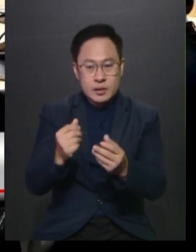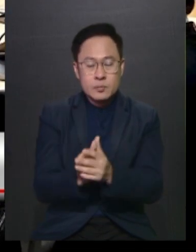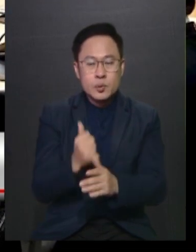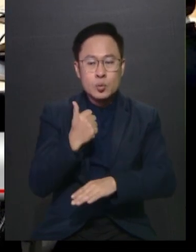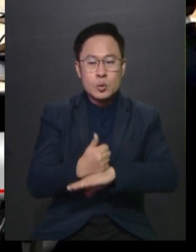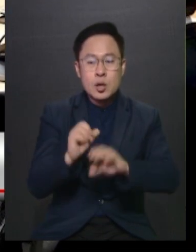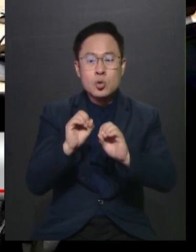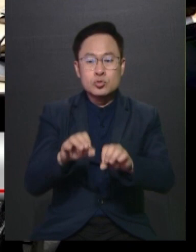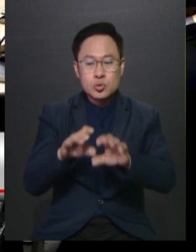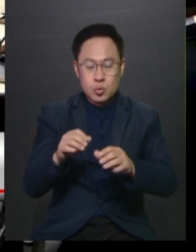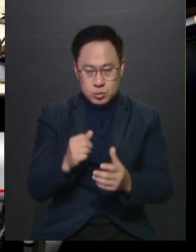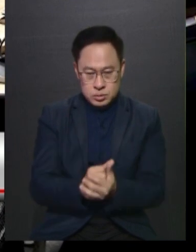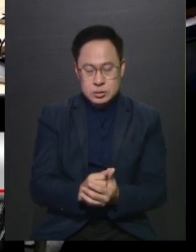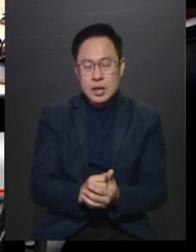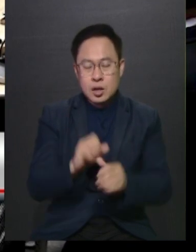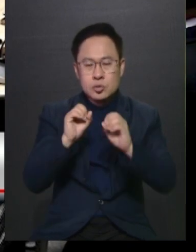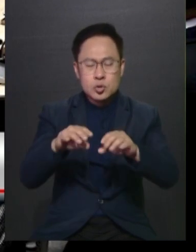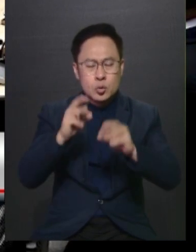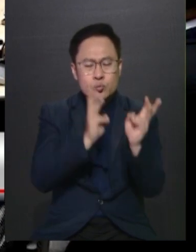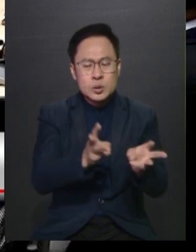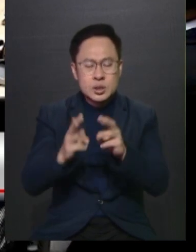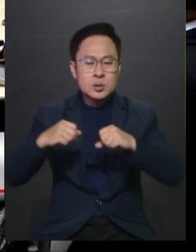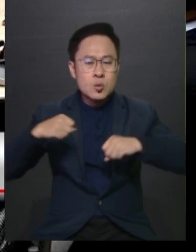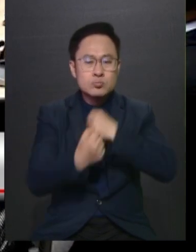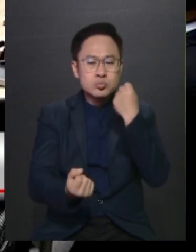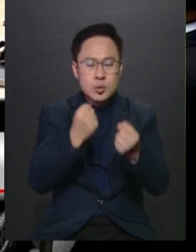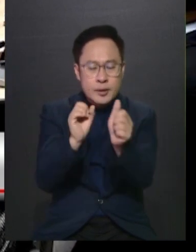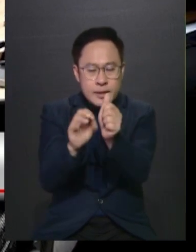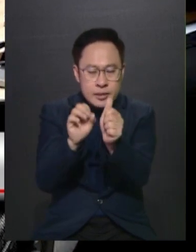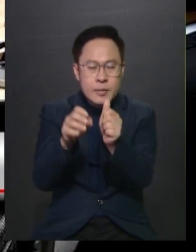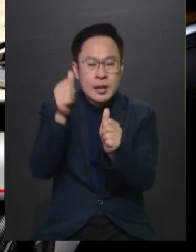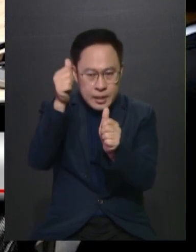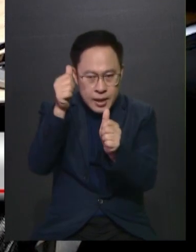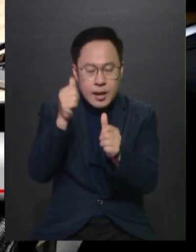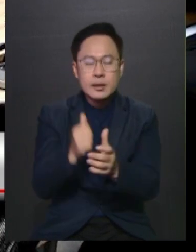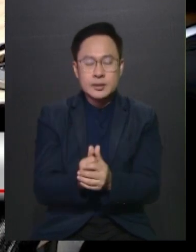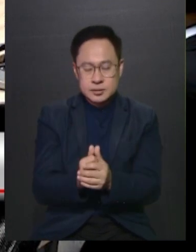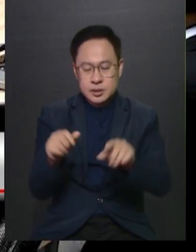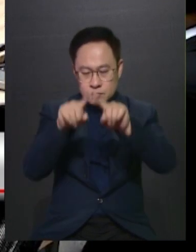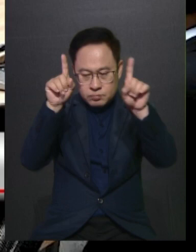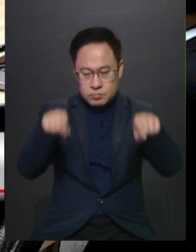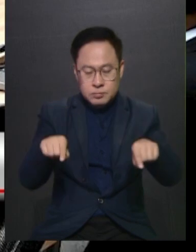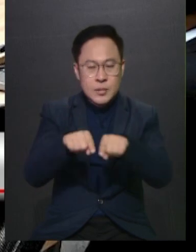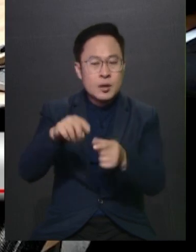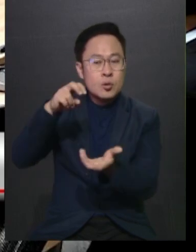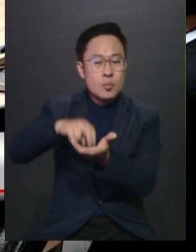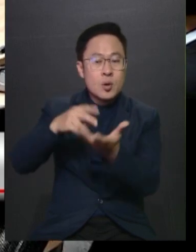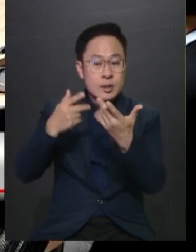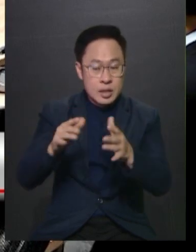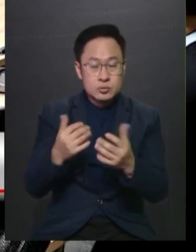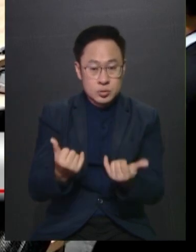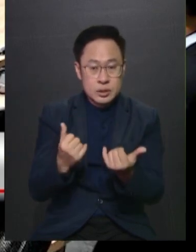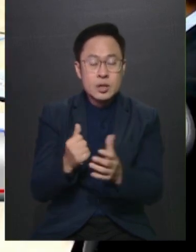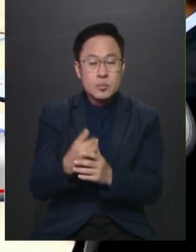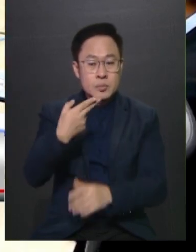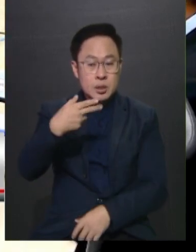ขาวิชาที่นักศึกษาในสาขาวิทยาศาสตร์การกีฬาของมหาวิทยาลัยการกีฬาแห่งชาติมีผู้สำเร็จการศึกษา